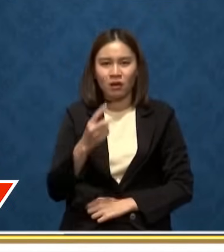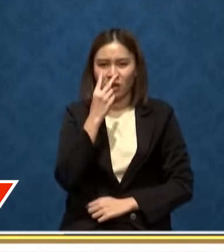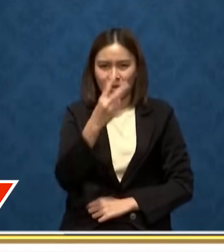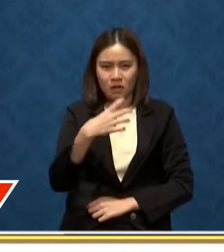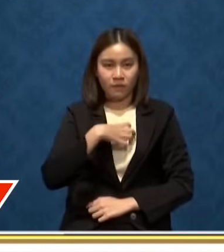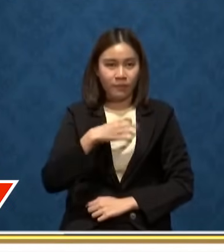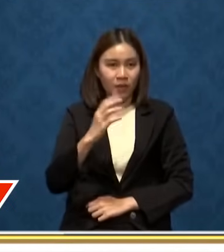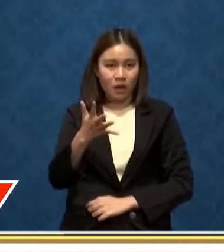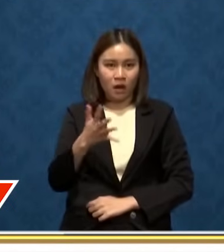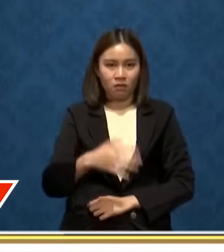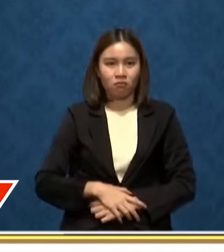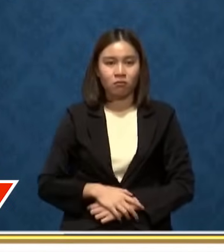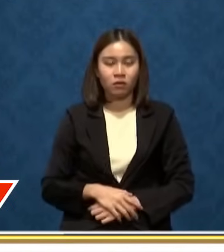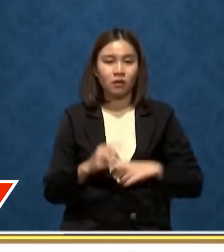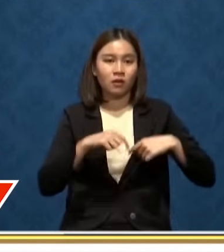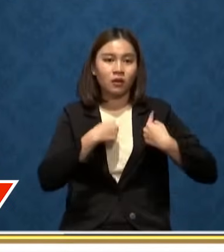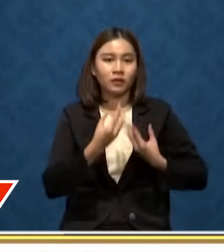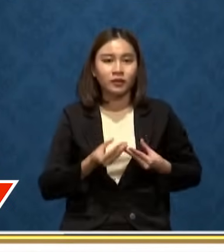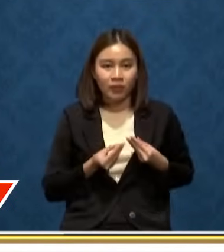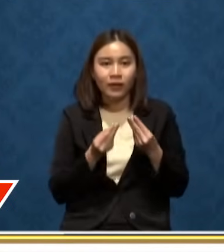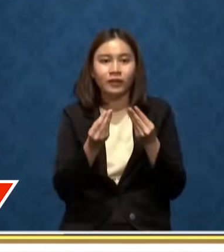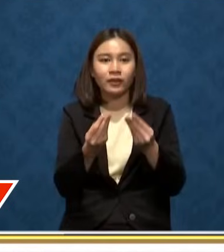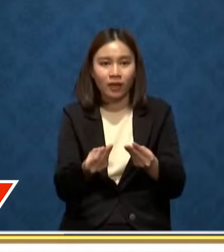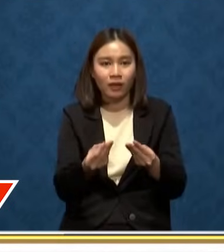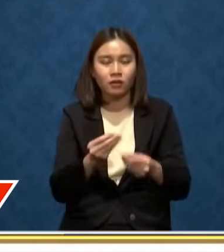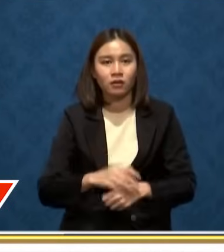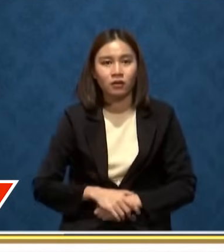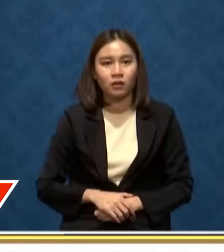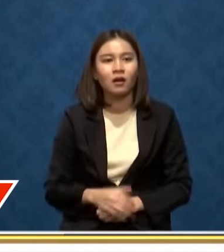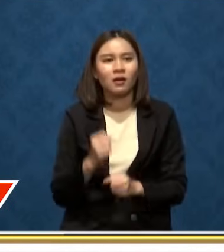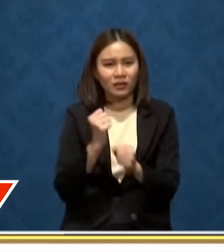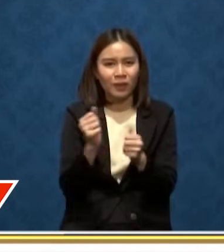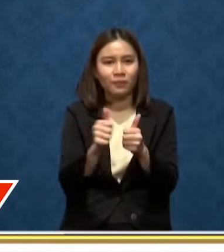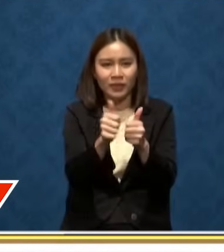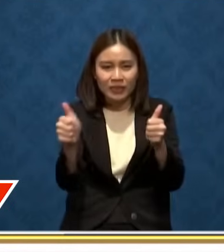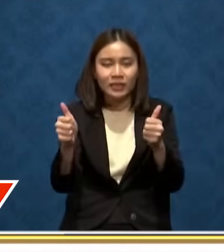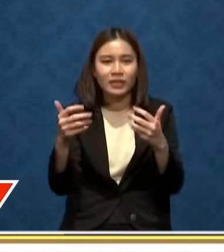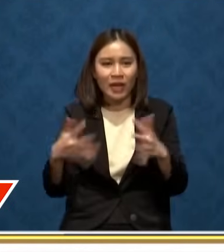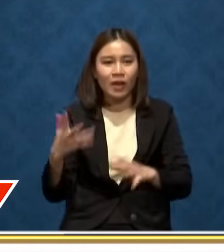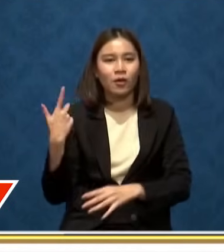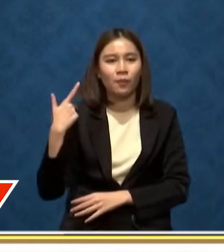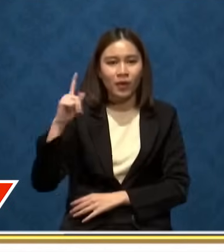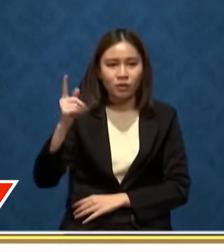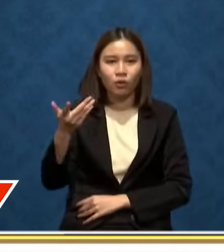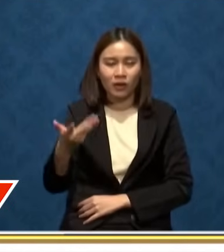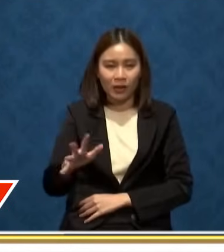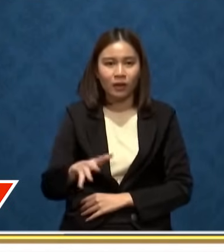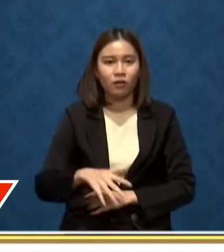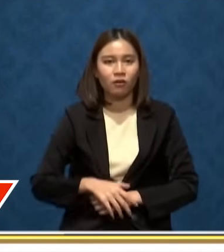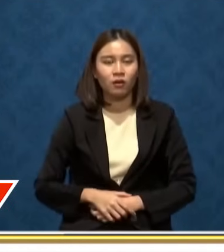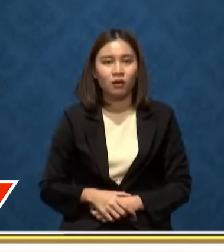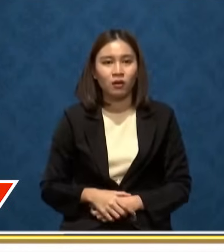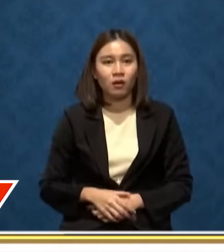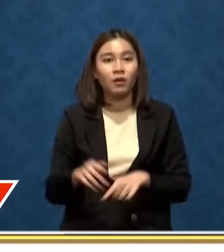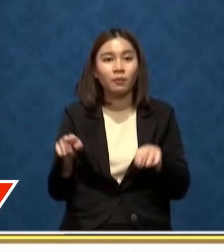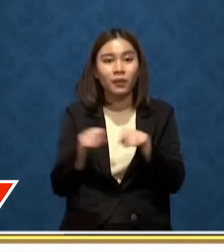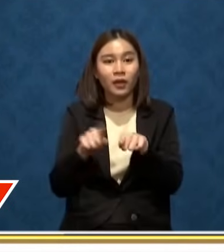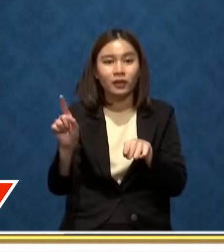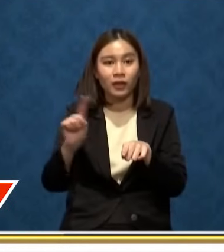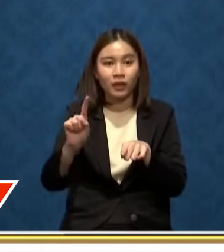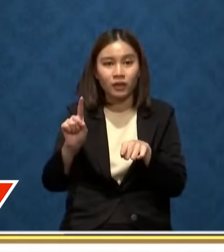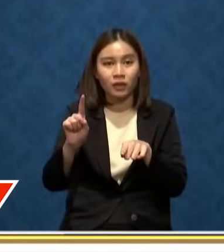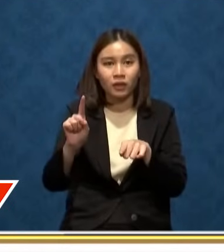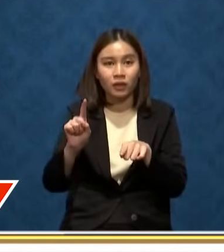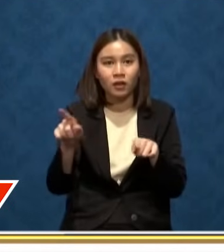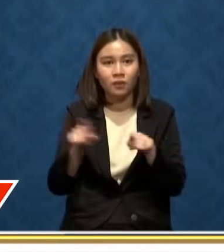ะครับให้กำลังใจนะครับท่านทำดีอยู่แล้วมีประโยชน์อยู่แล้วท่านเหมือนอะไรไหมครับ